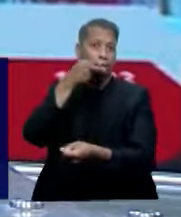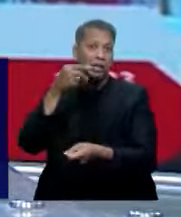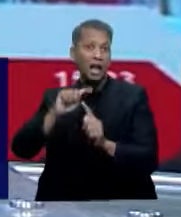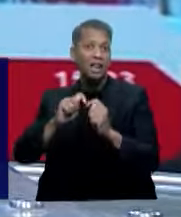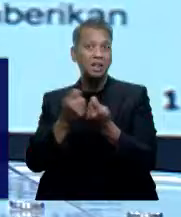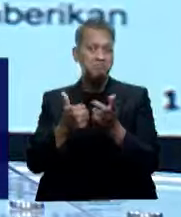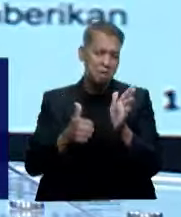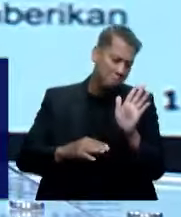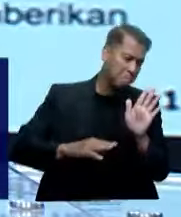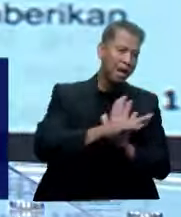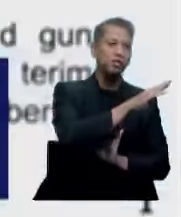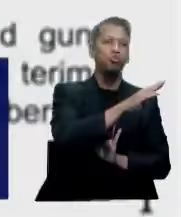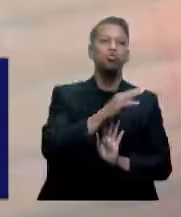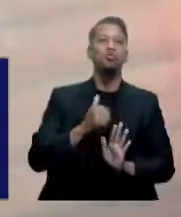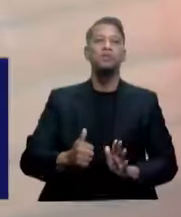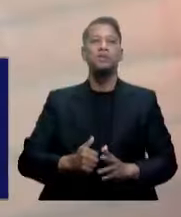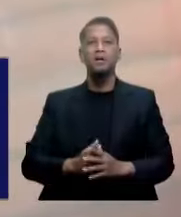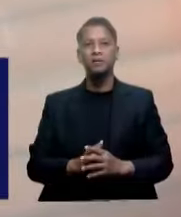Timnas Indonesia.